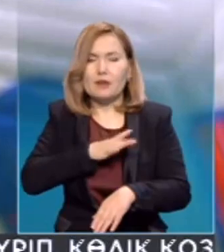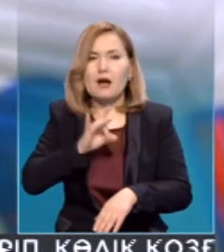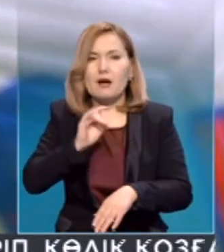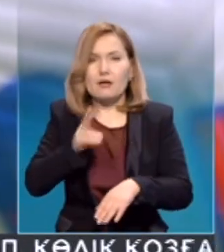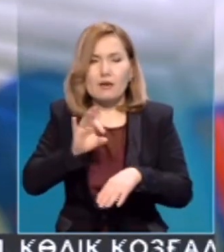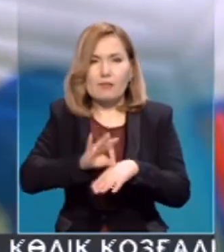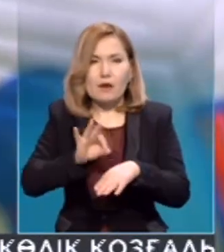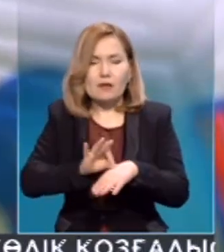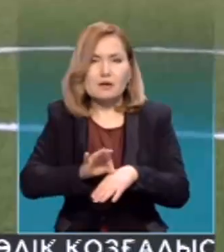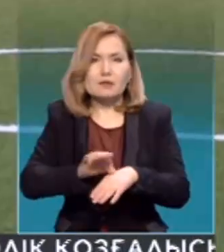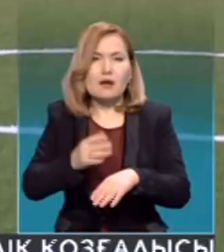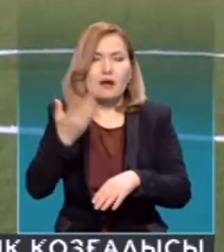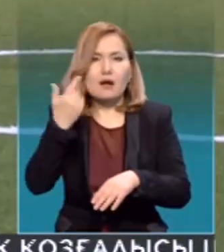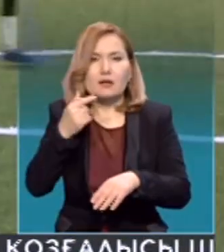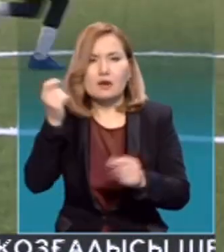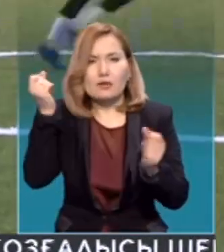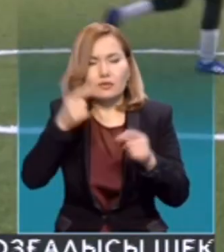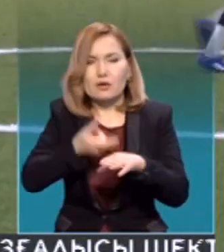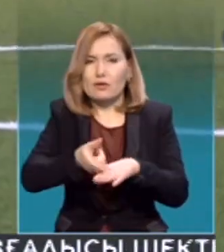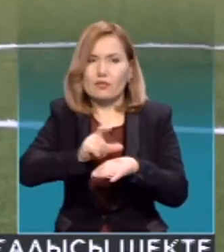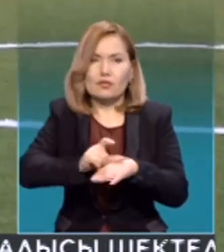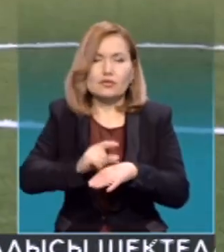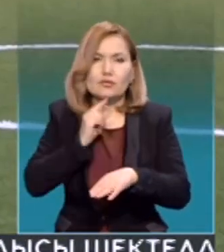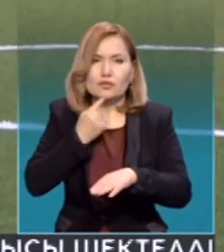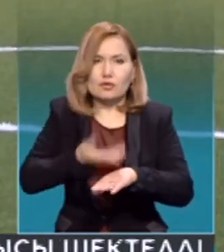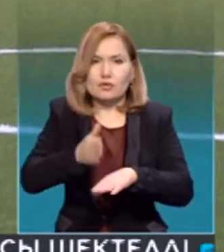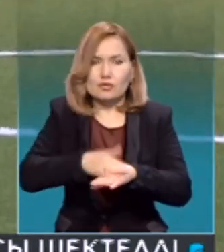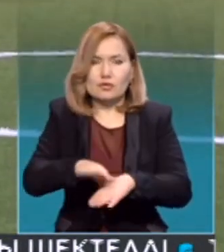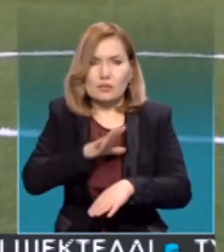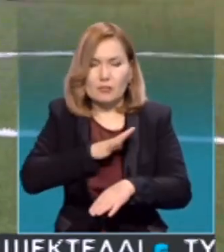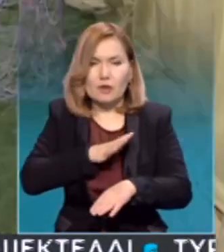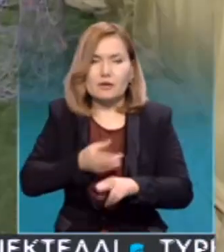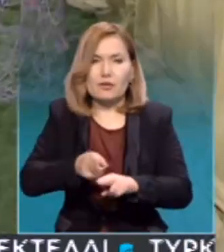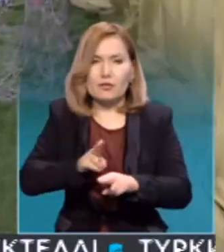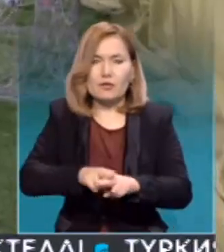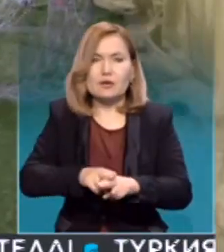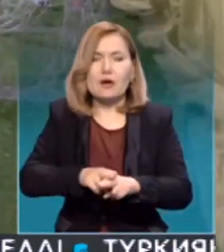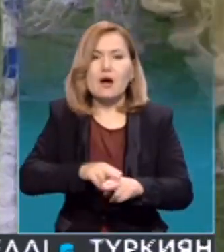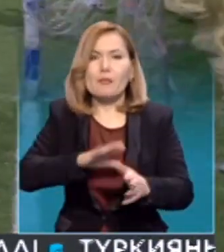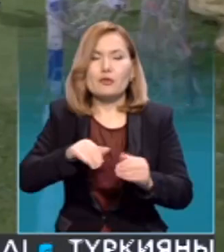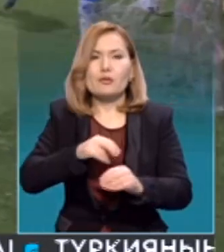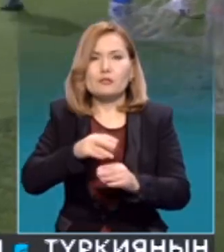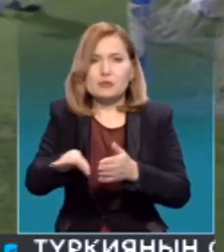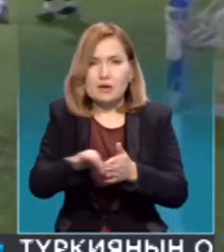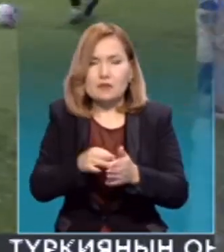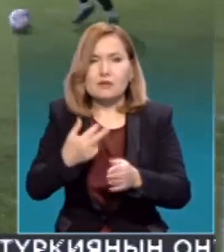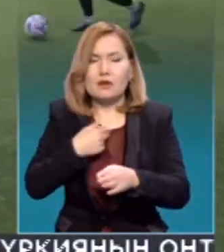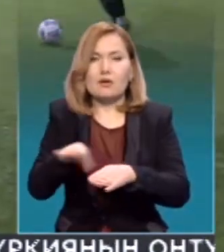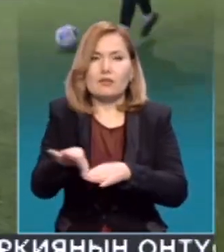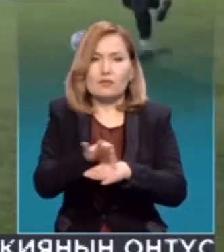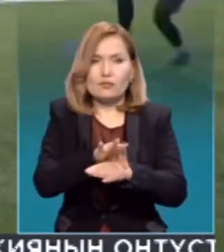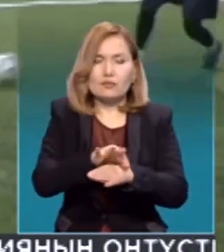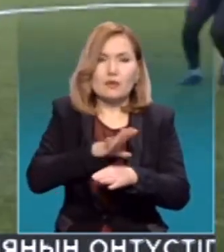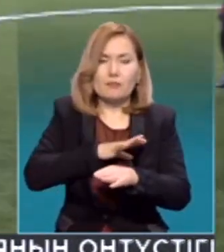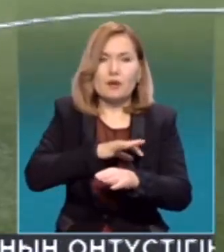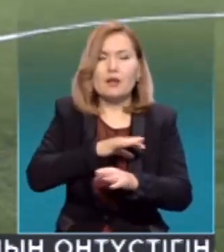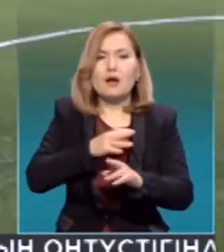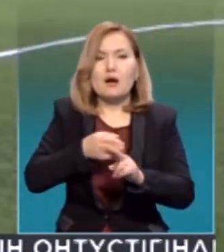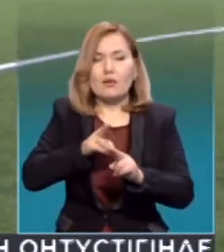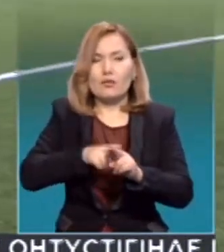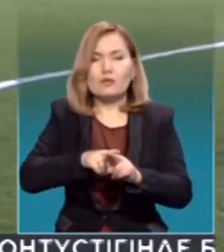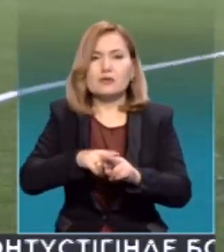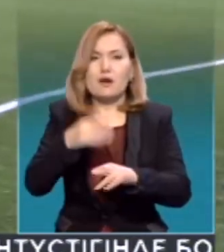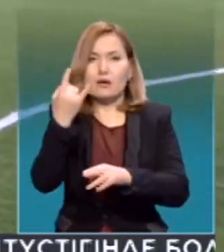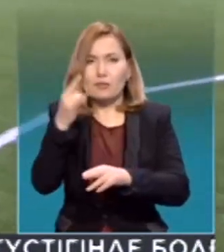ерте үйлендім, 17 жасымда сол үйлендім. Кішкентай балам туылды. Енді сол бала үшін өмір сүремін